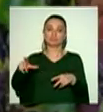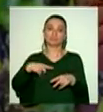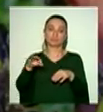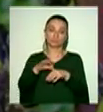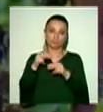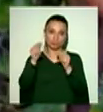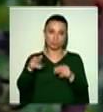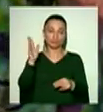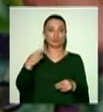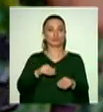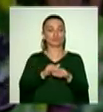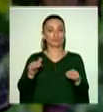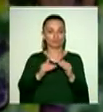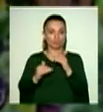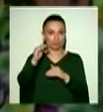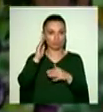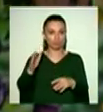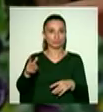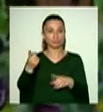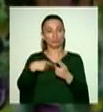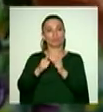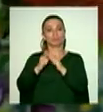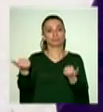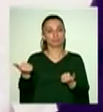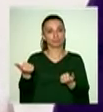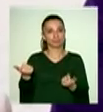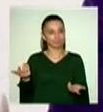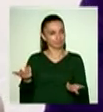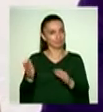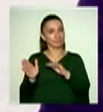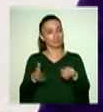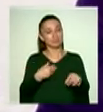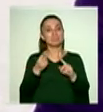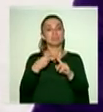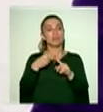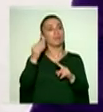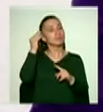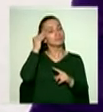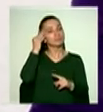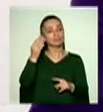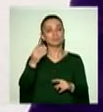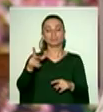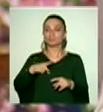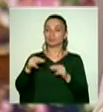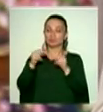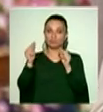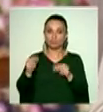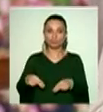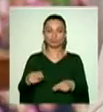როგორც ხვები, დავქორწინდებოდით, გვეყოლებოდა შვილები, დავშორდებოდით. ეს პირველი სცენარი. მეორე